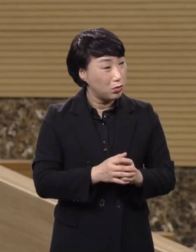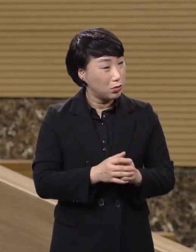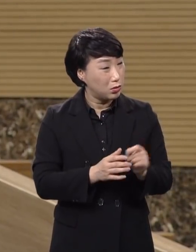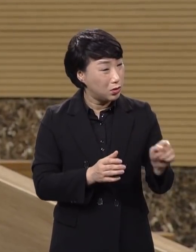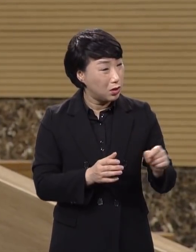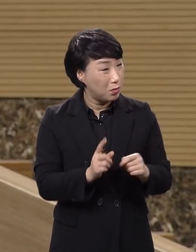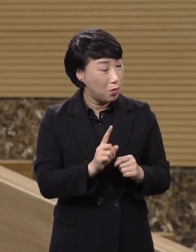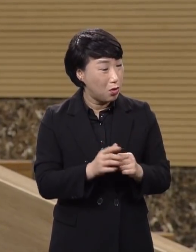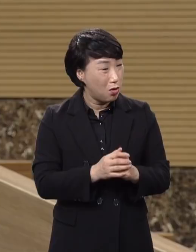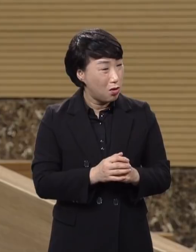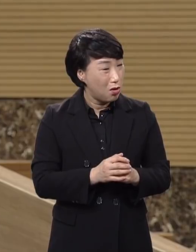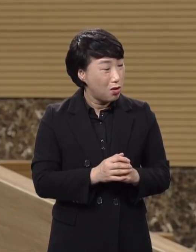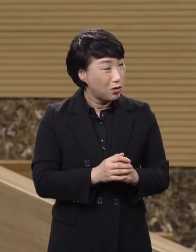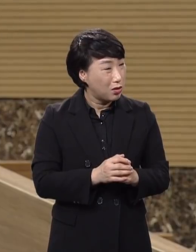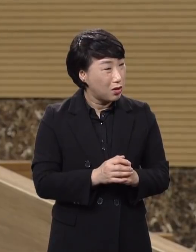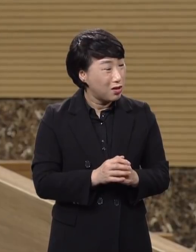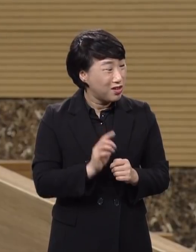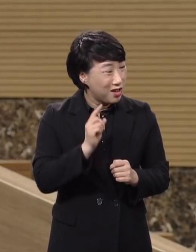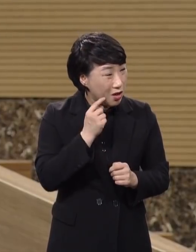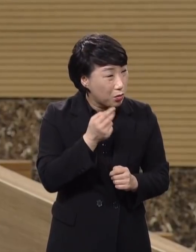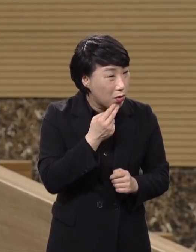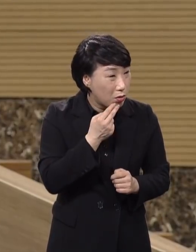정말로 그 궁색해 보이면